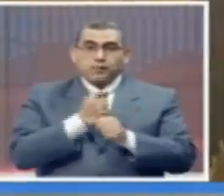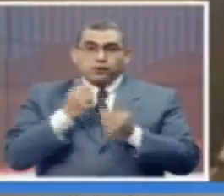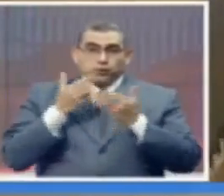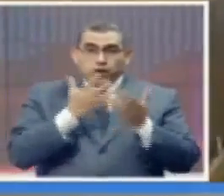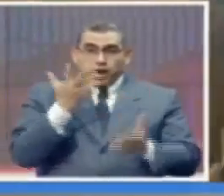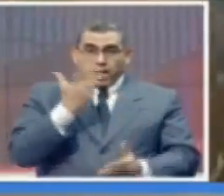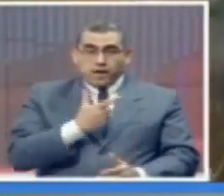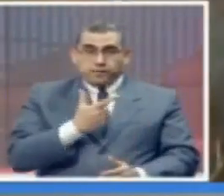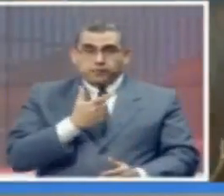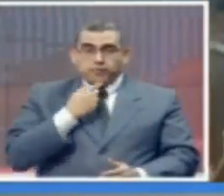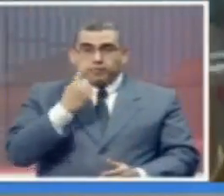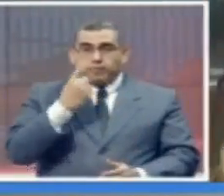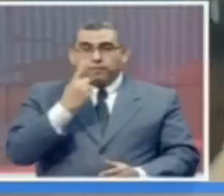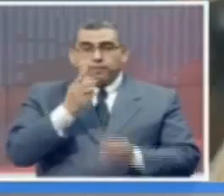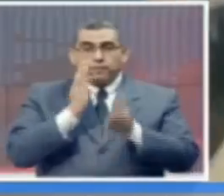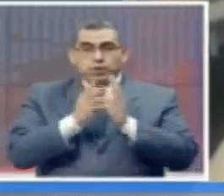إجمالية